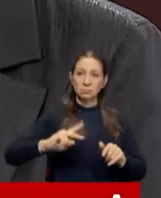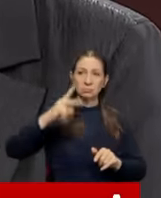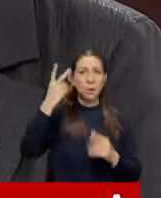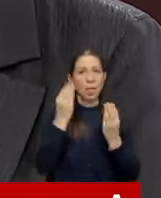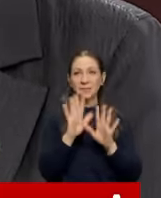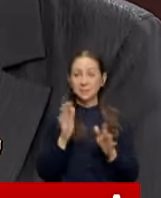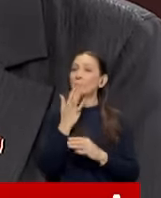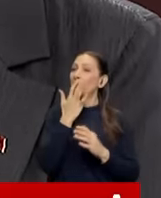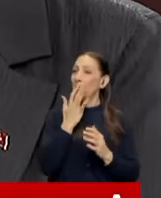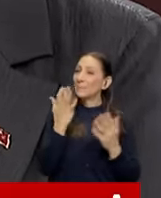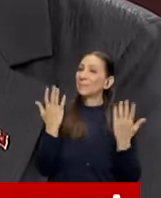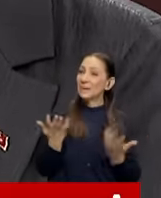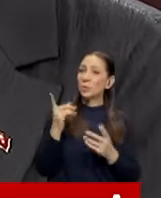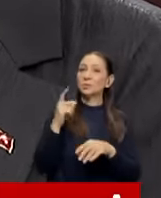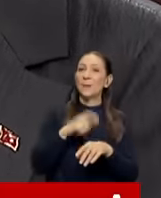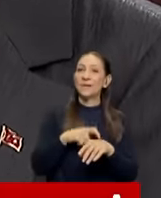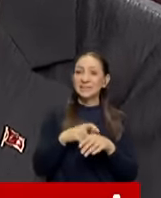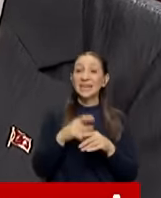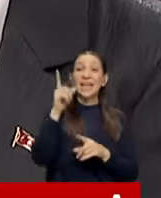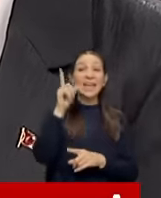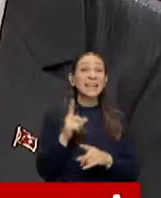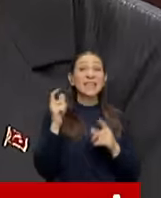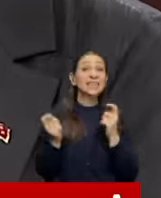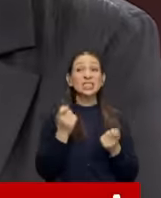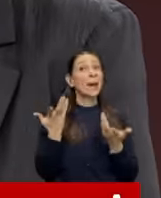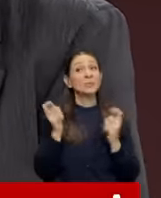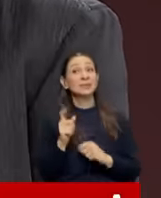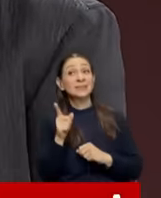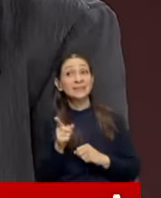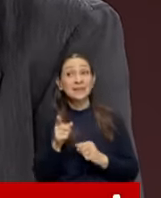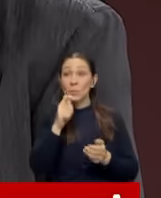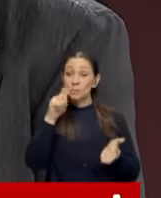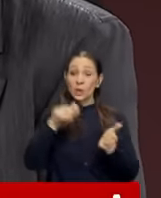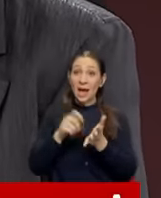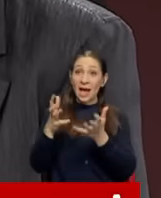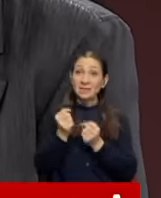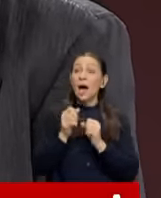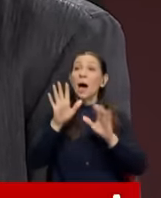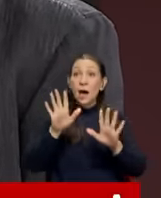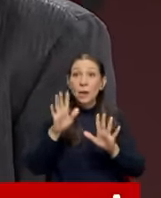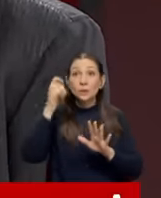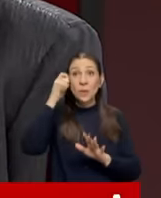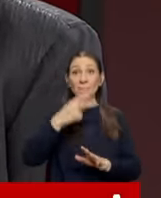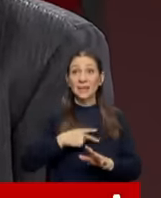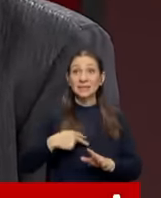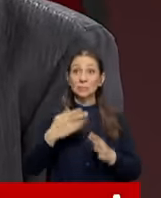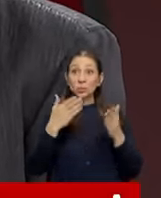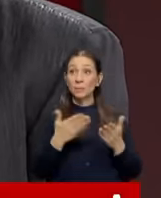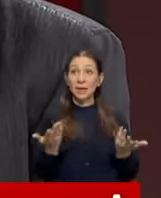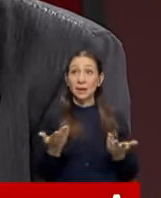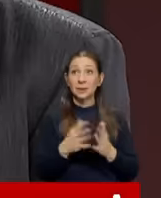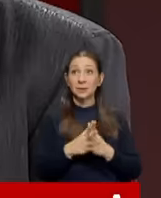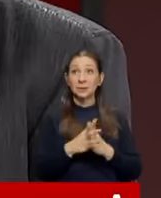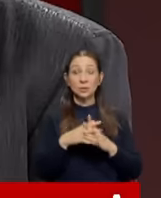gelemezdik Peki o zaman efendim ilk iş ne yapacaksınız mazbatayı aldınız Ha bu arada Üsküdar belediyesi'de durum ne